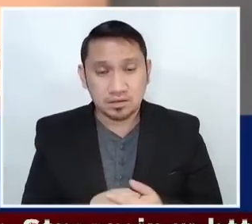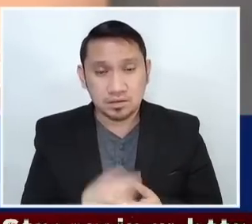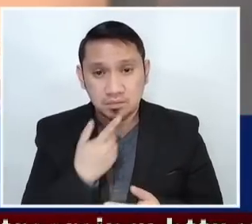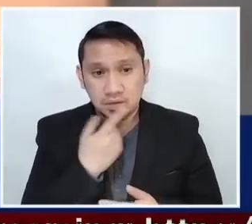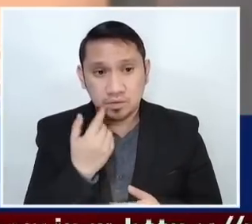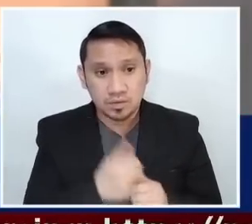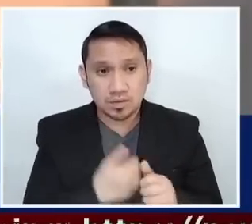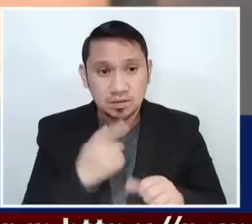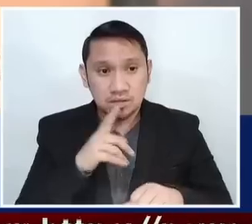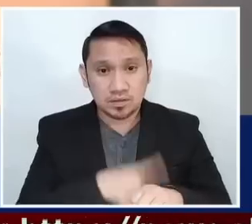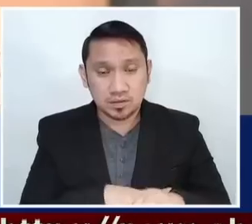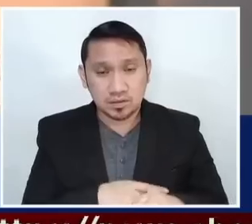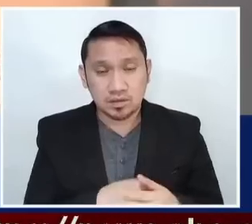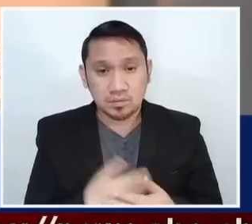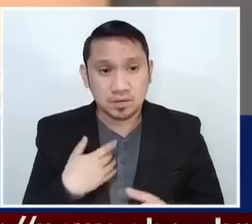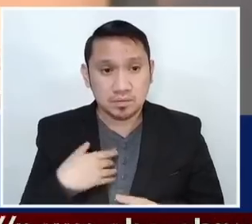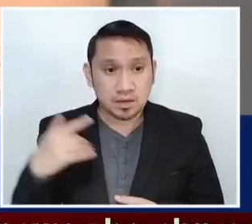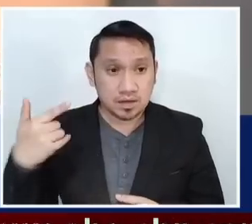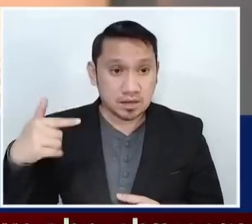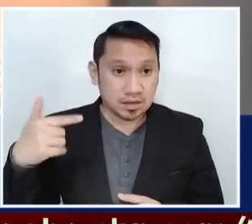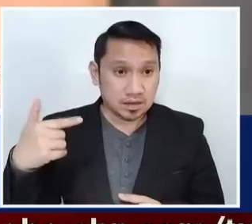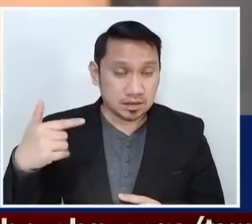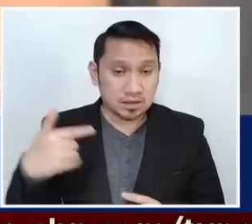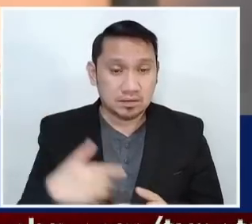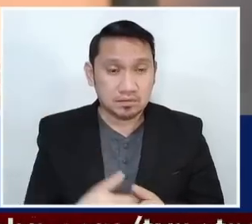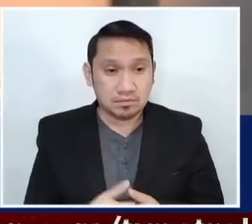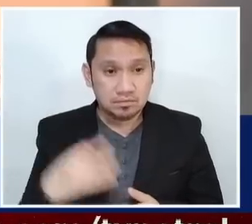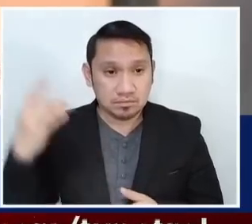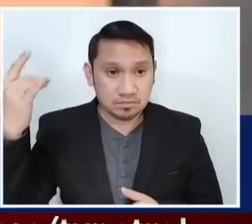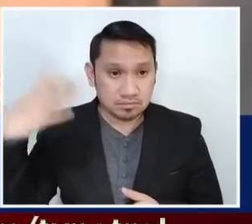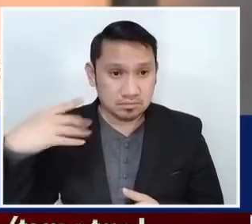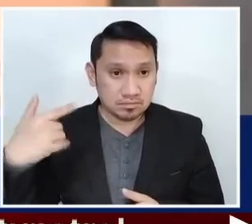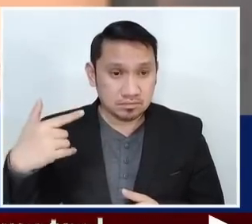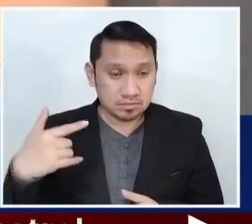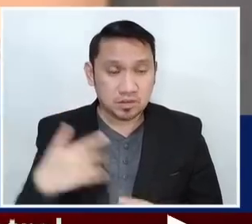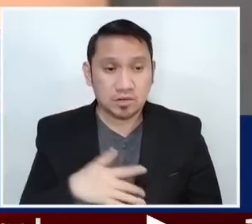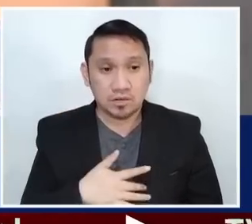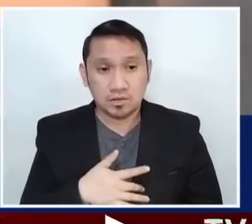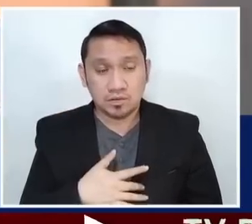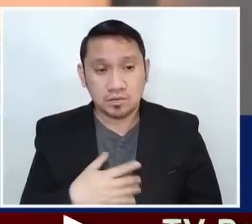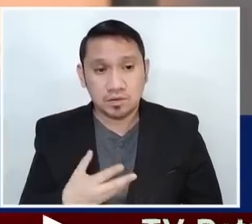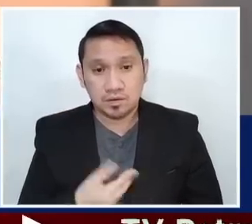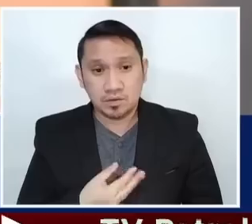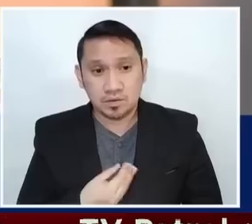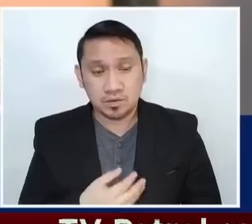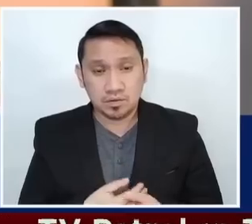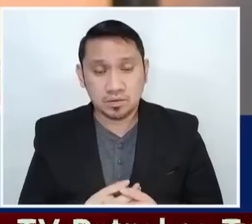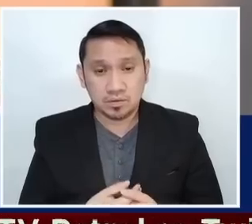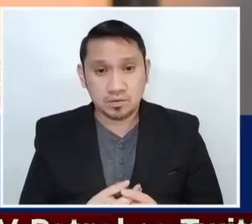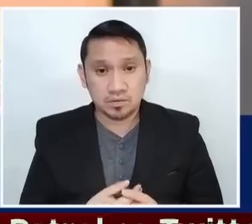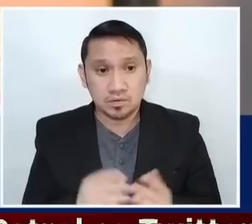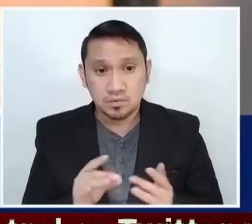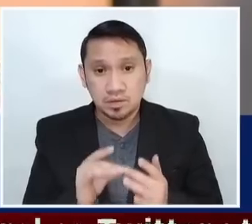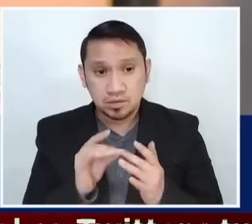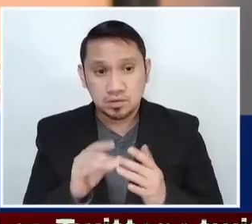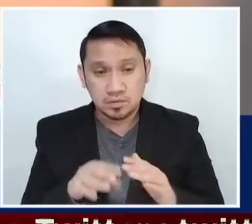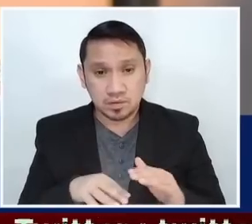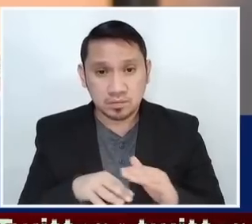time na naka-green yan, pag dadaan ka dyan, kinakabahan ka na lalo na pag napasok na sa